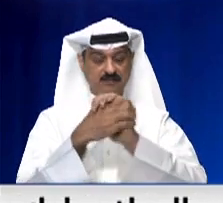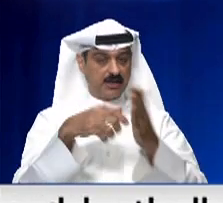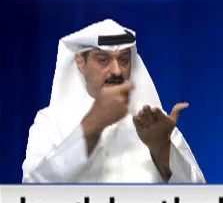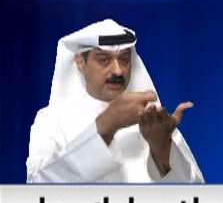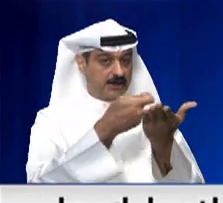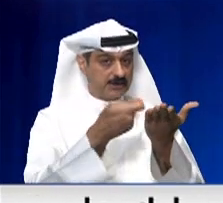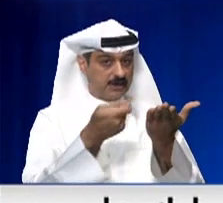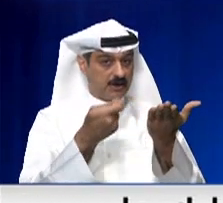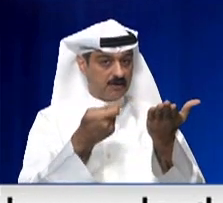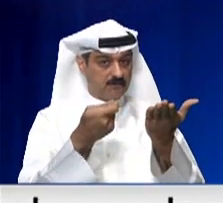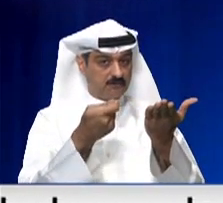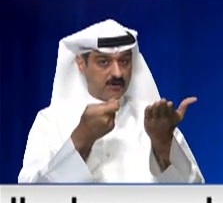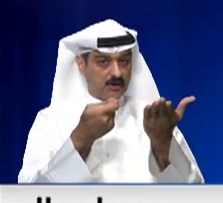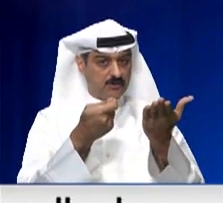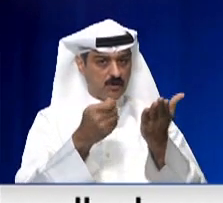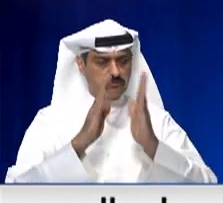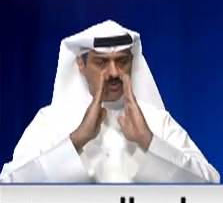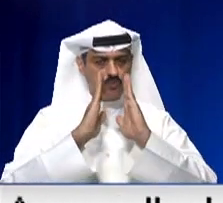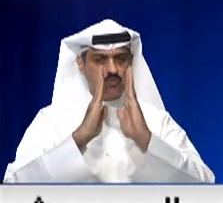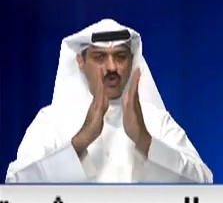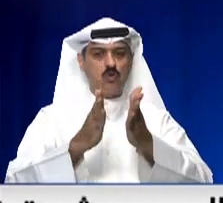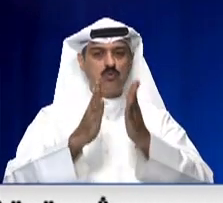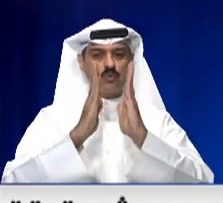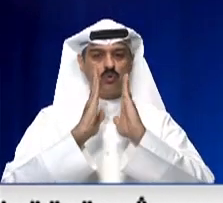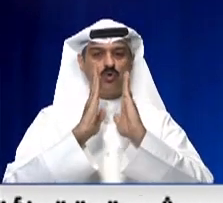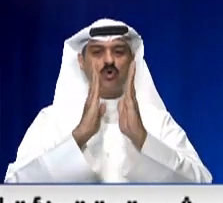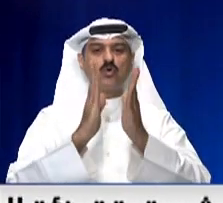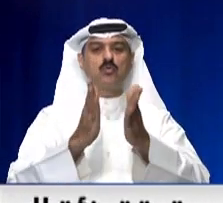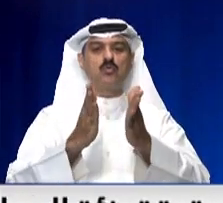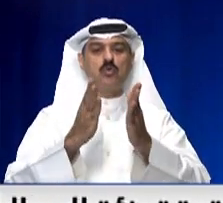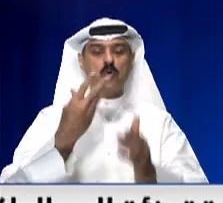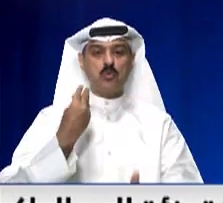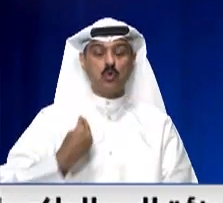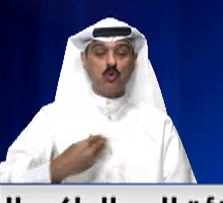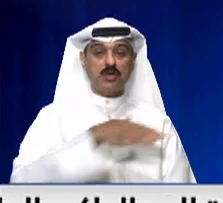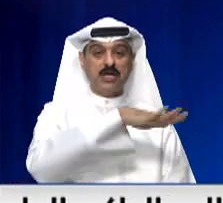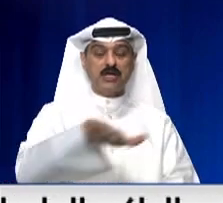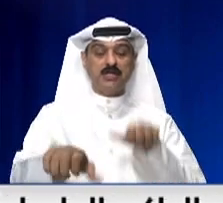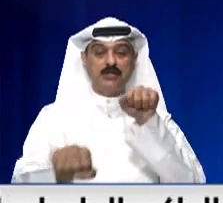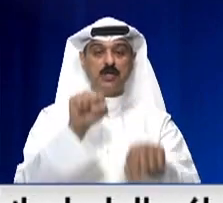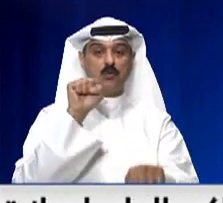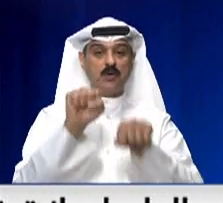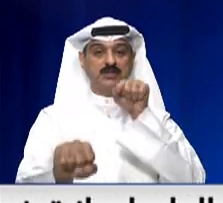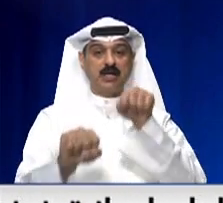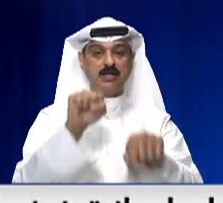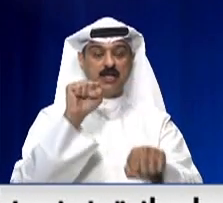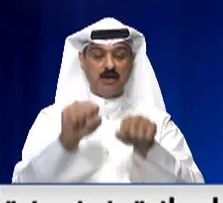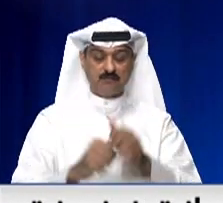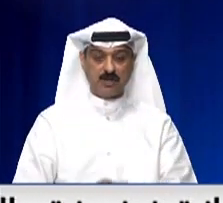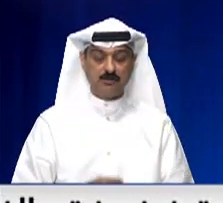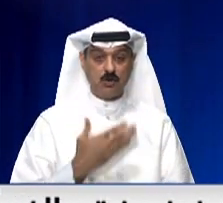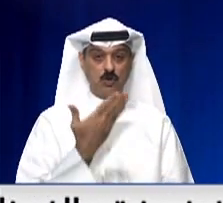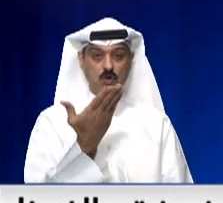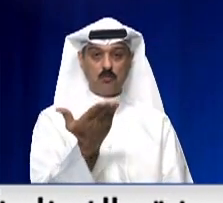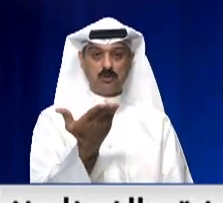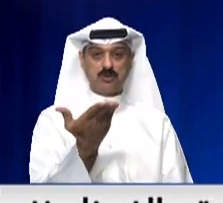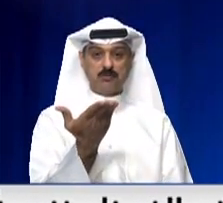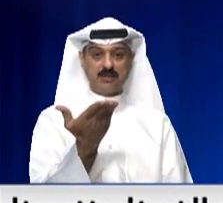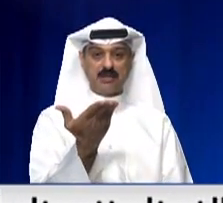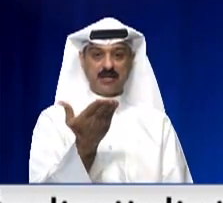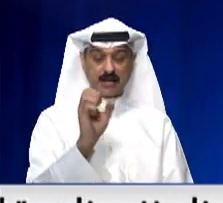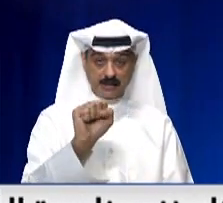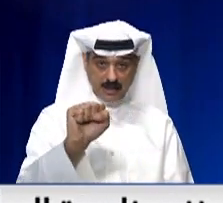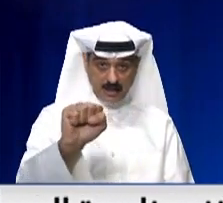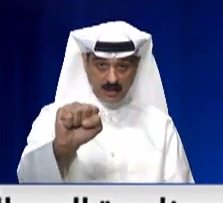فيها سموه حفظه الله عن خالص تهنيه بمناسبة العيد الوطني لبلادها، متمنيا سموه رعاه